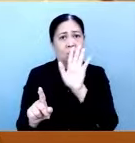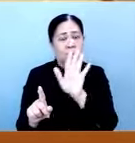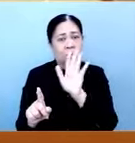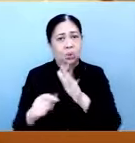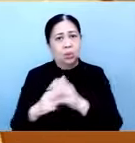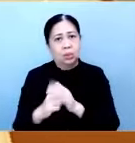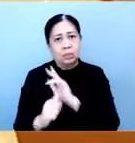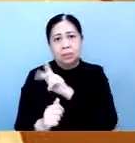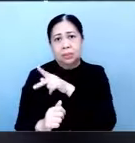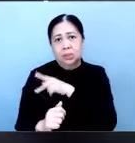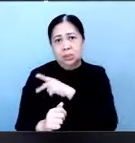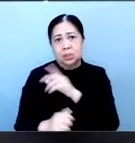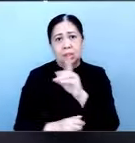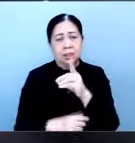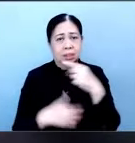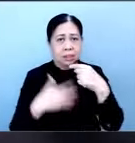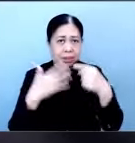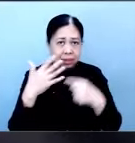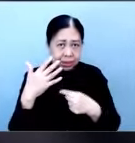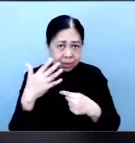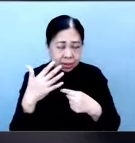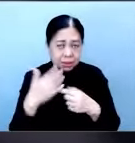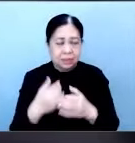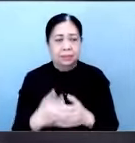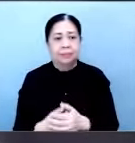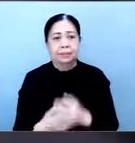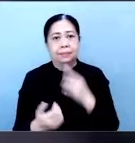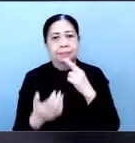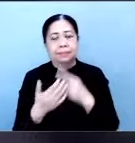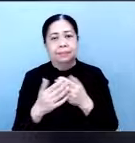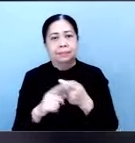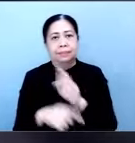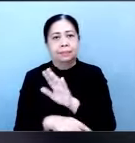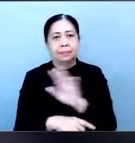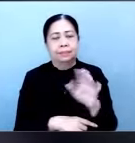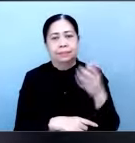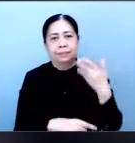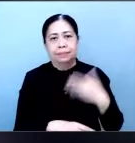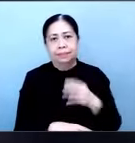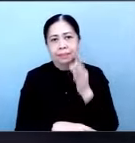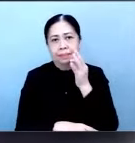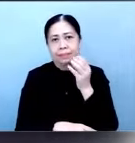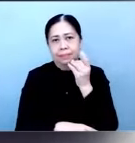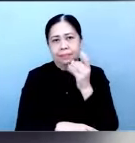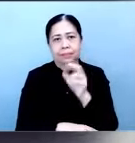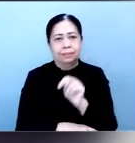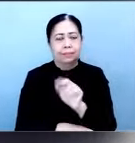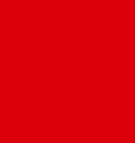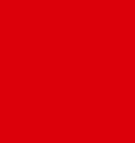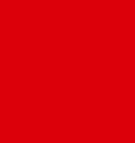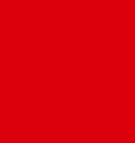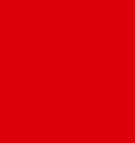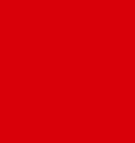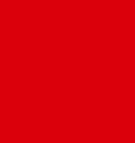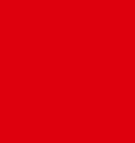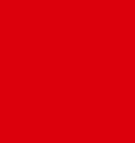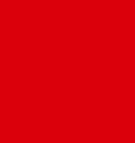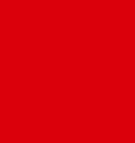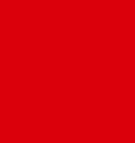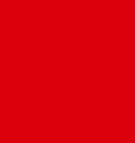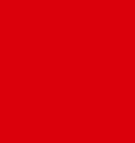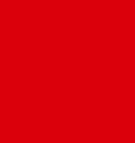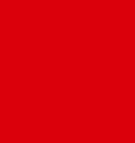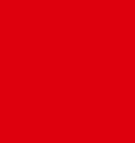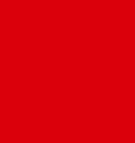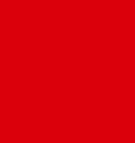mga personal details nagbabalita mula sa frontline fa del Mundo news 5 mga kapatid